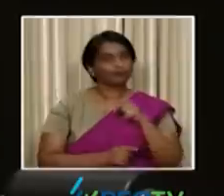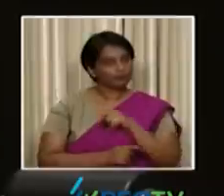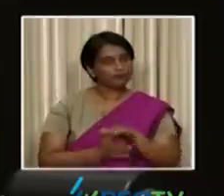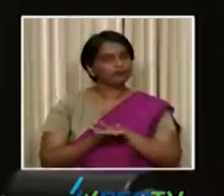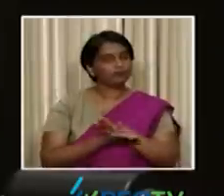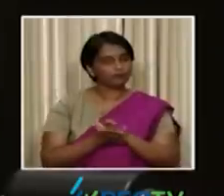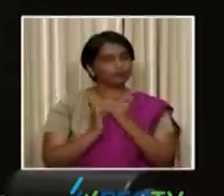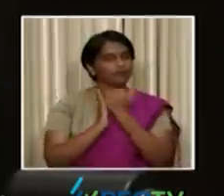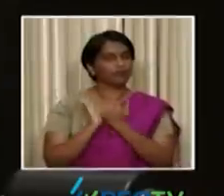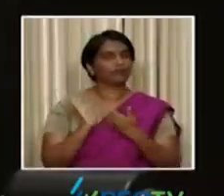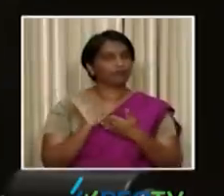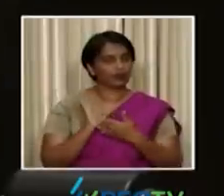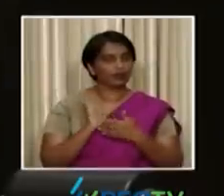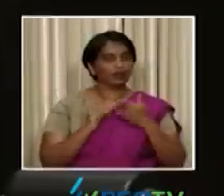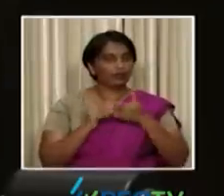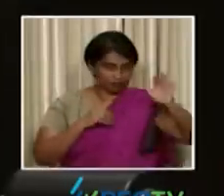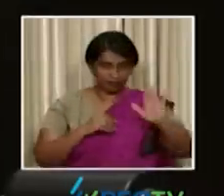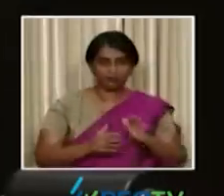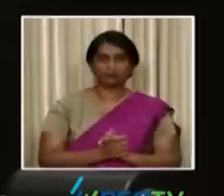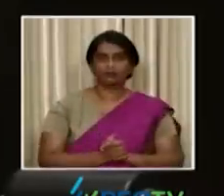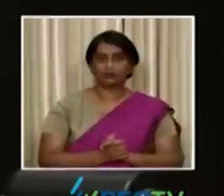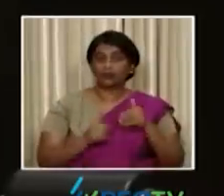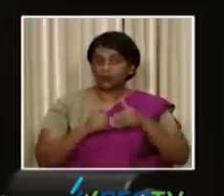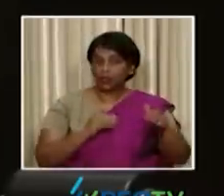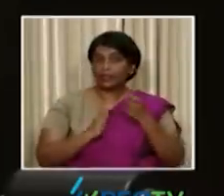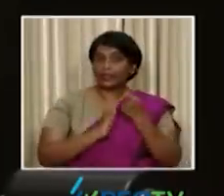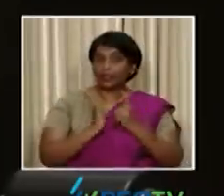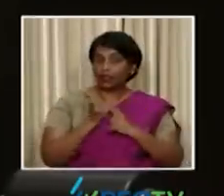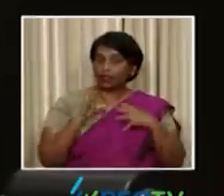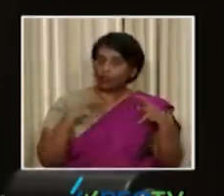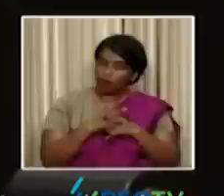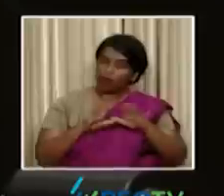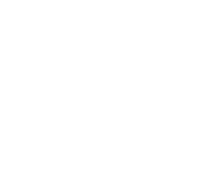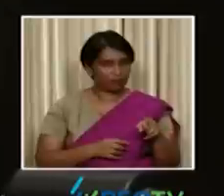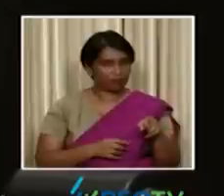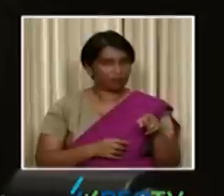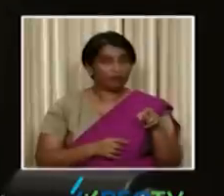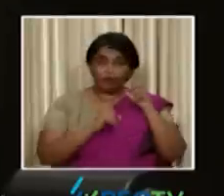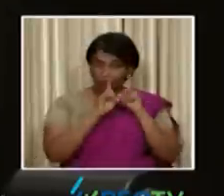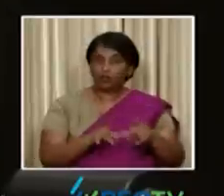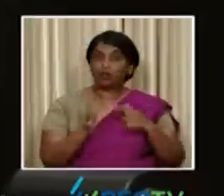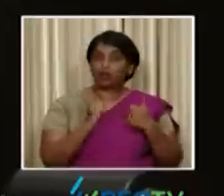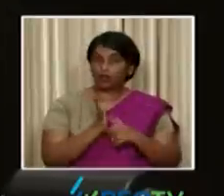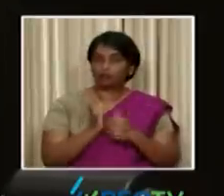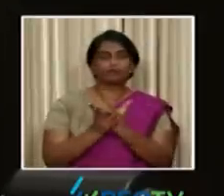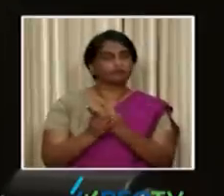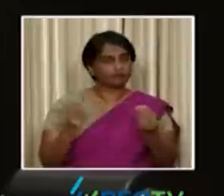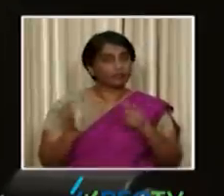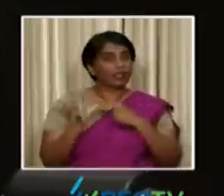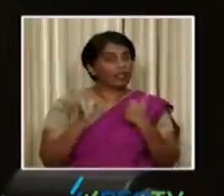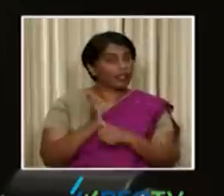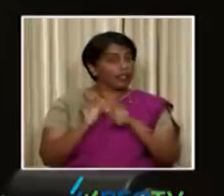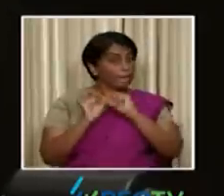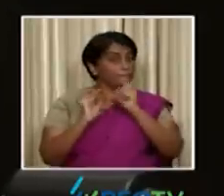පැහැදිලි ප්‍රතිපාදන තියෙනවා අන්තර්කාලීන විධිවිධාන තියෙනවා පවතින නීතියේ තිබෙන ඕනම වරදක් සම්බන්ධව ඒ පනත අවලංගු කරත් ඒ පනත